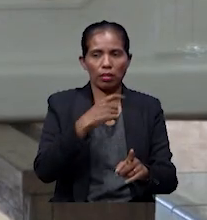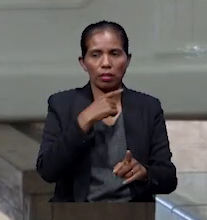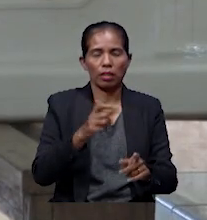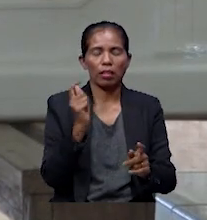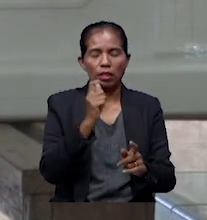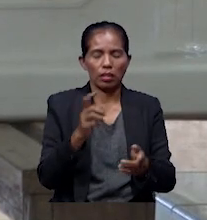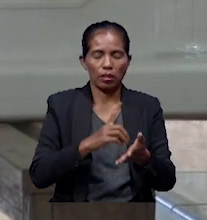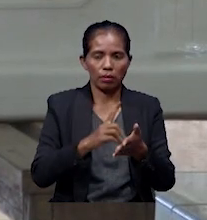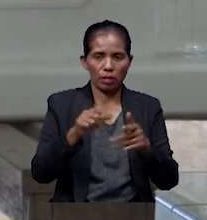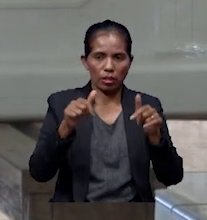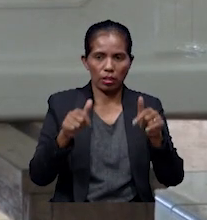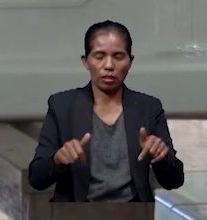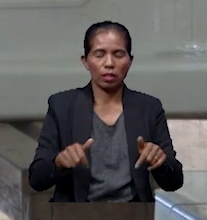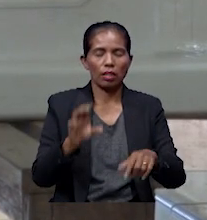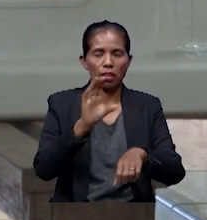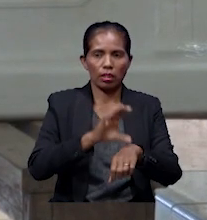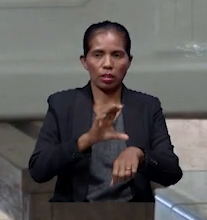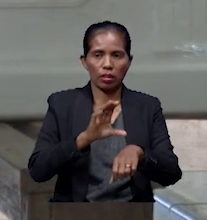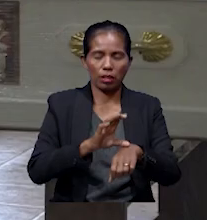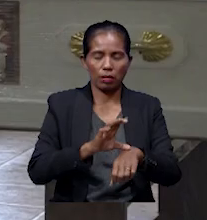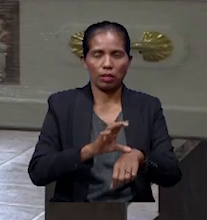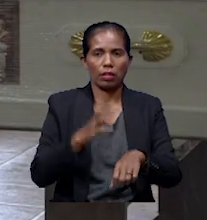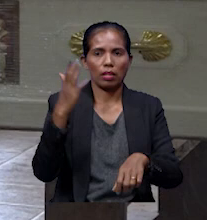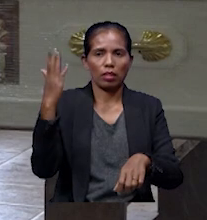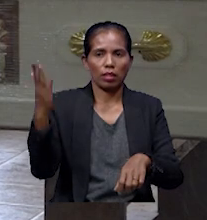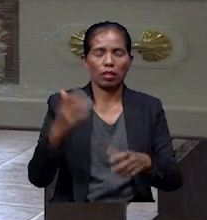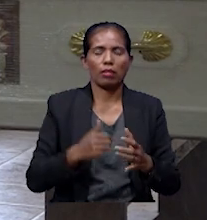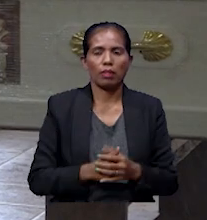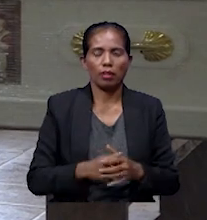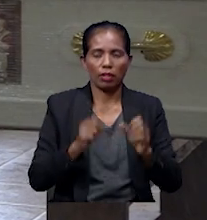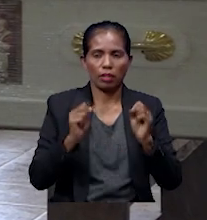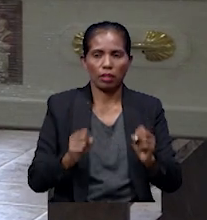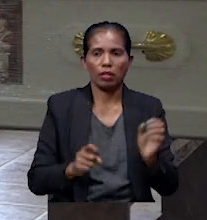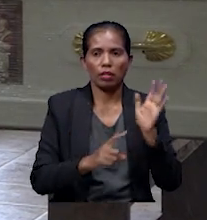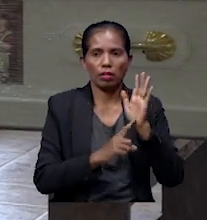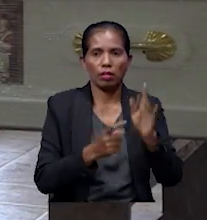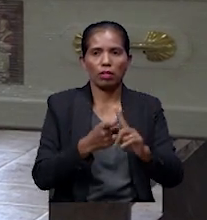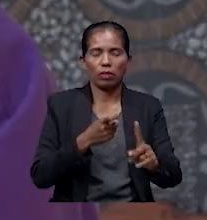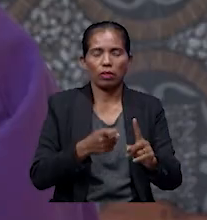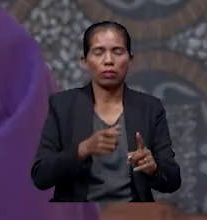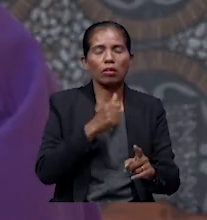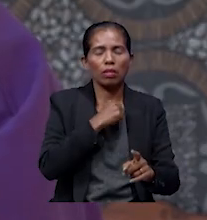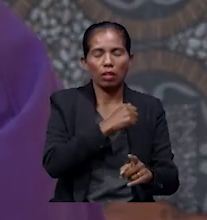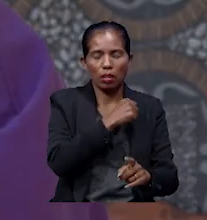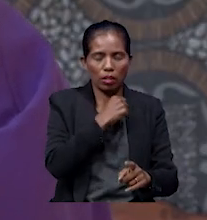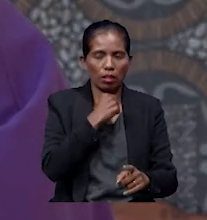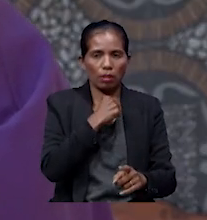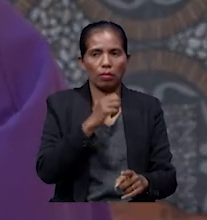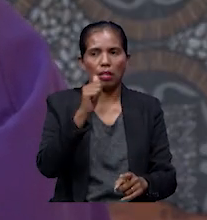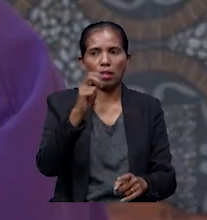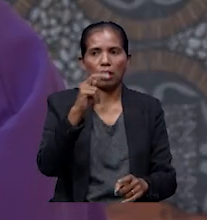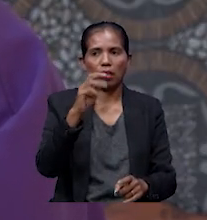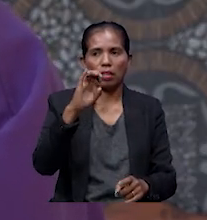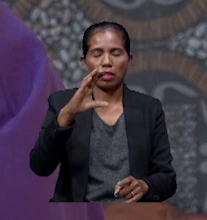uluk misere kuem ia igreja Nossa Senhora de Fatima turiskai nebe presidi husi amu Anibal da Costa. Ia ni